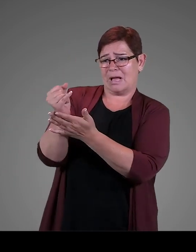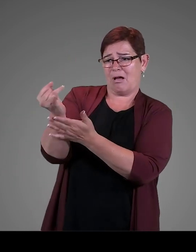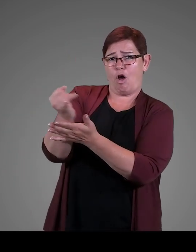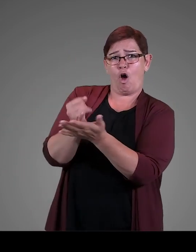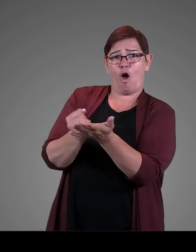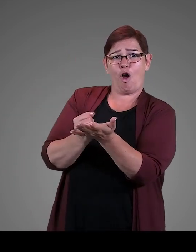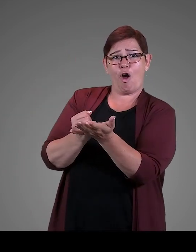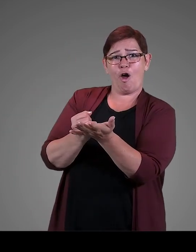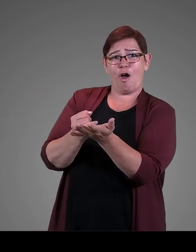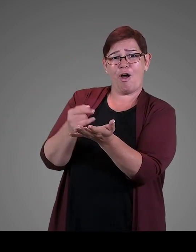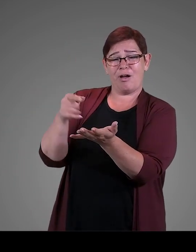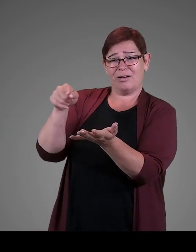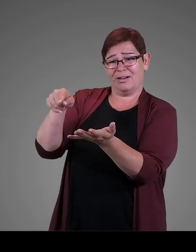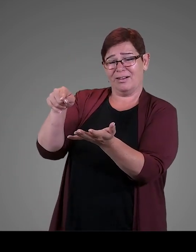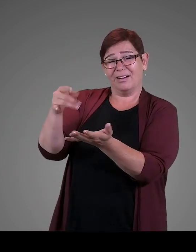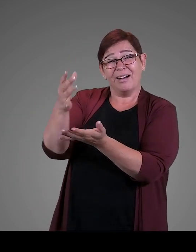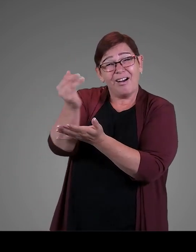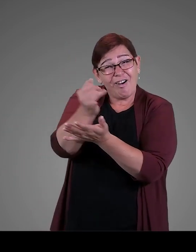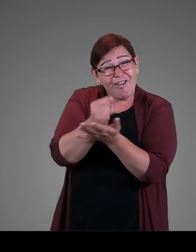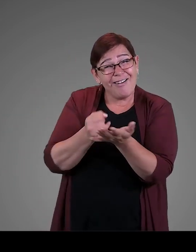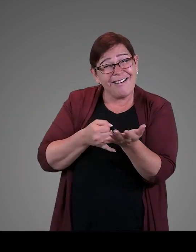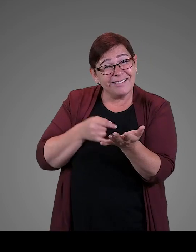participe d'une maturité collective.